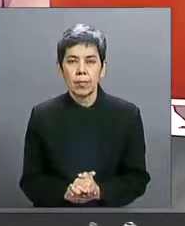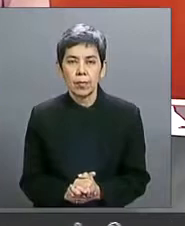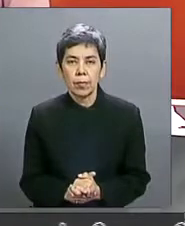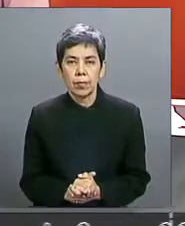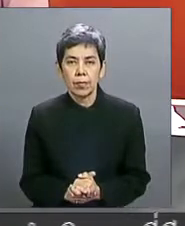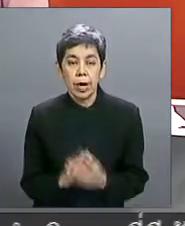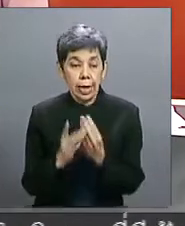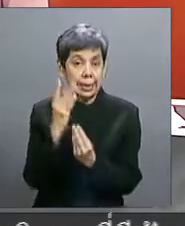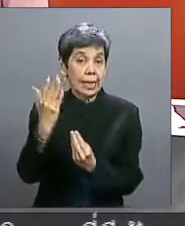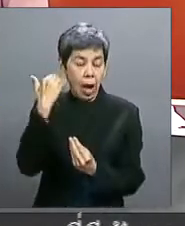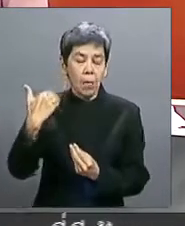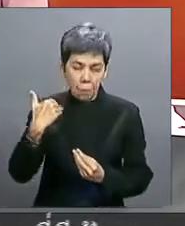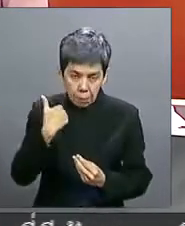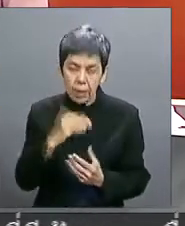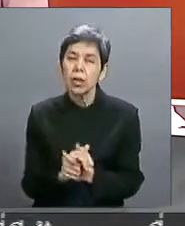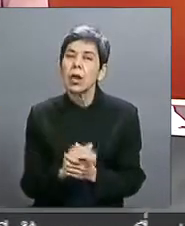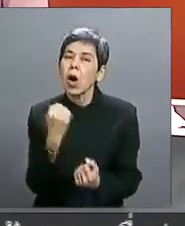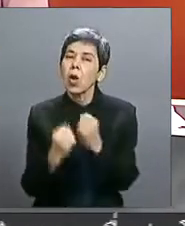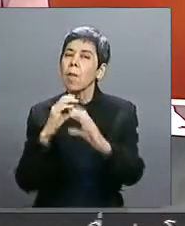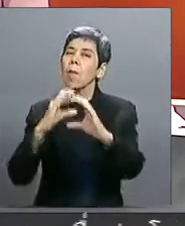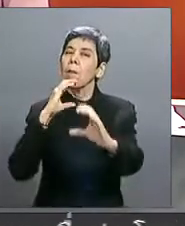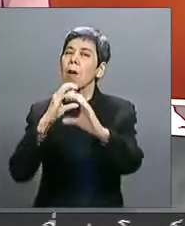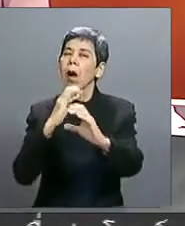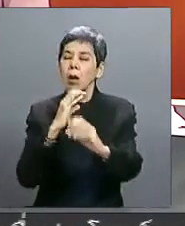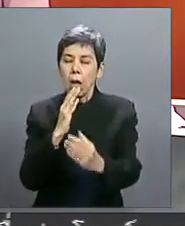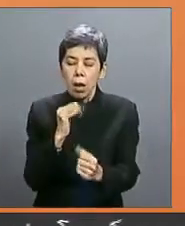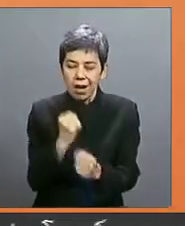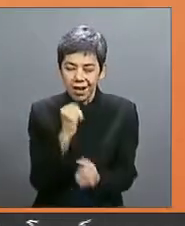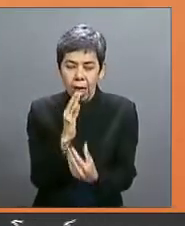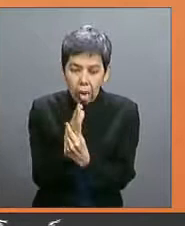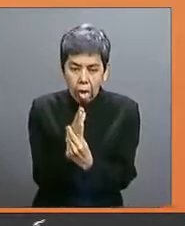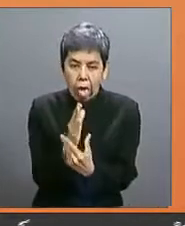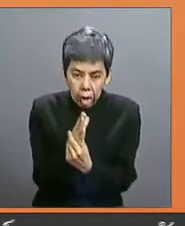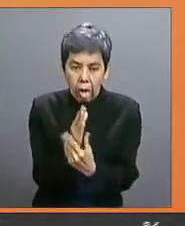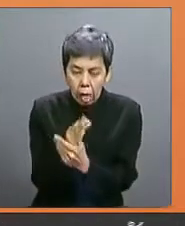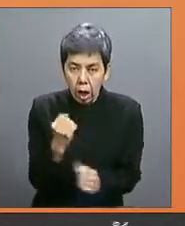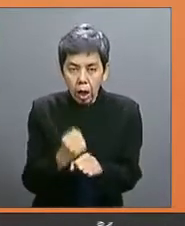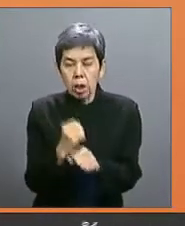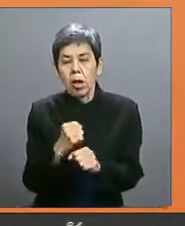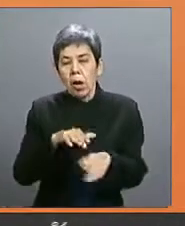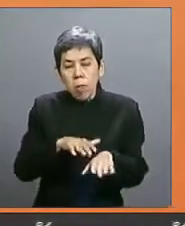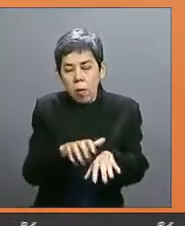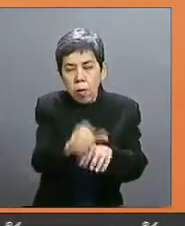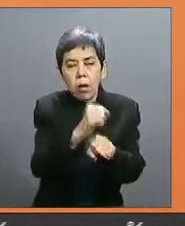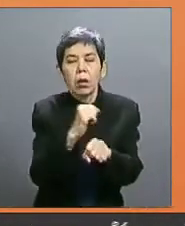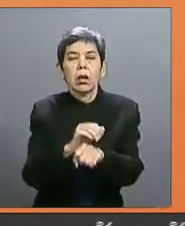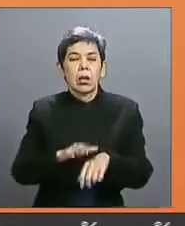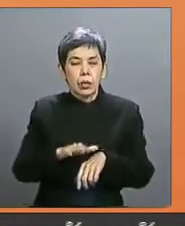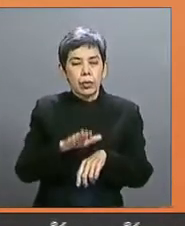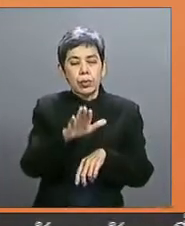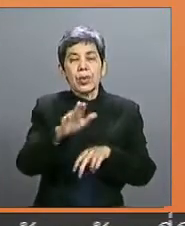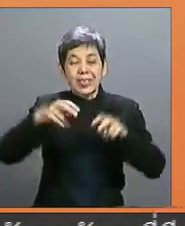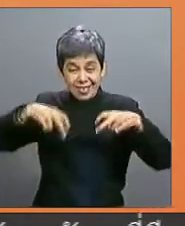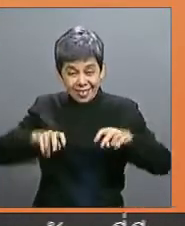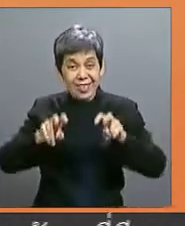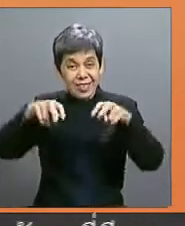สัปดาห์ที่ผ่านมานะครับจะเพิ่งเกิดอุบัติเหตุรถบัสขนาดใหญ่เบรกไม่ทำงานครับแล้วก็ไปชนกับรถคันอื่นบริเวณทางขึ้นพระธาตุดอยสุเทพ